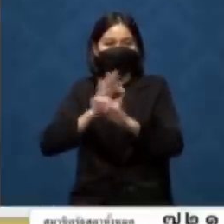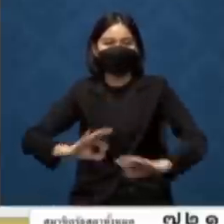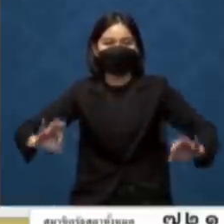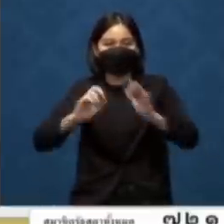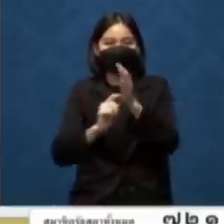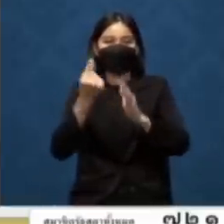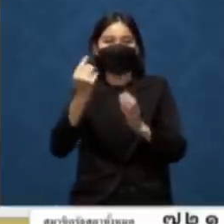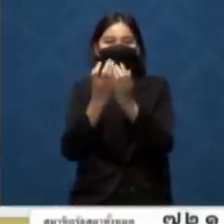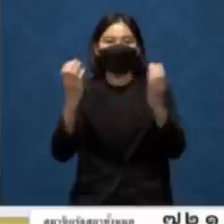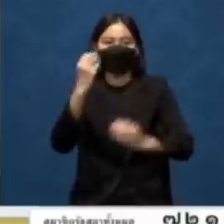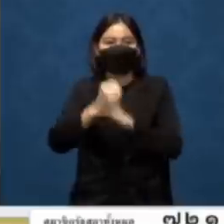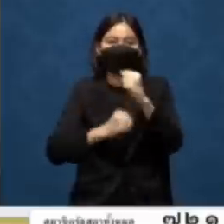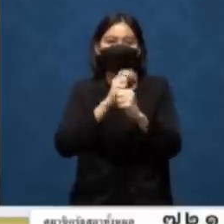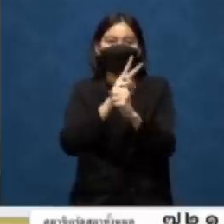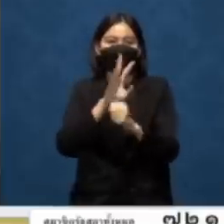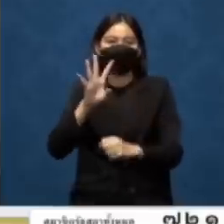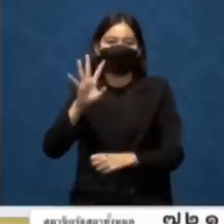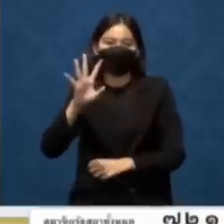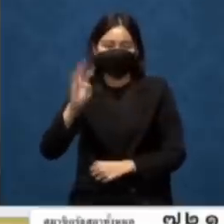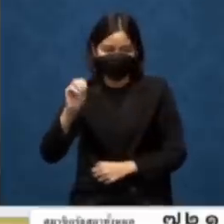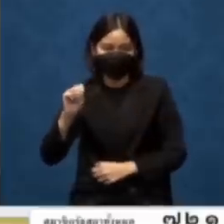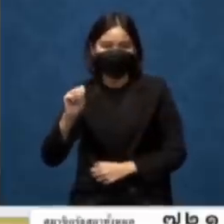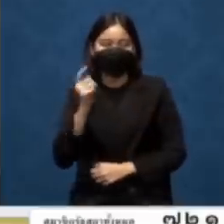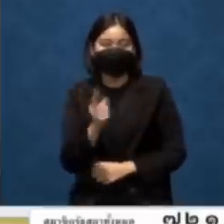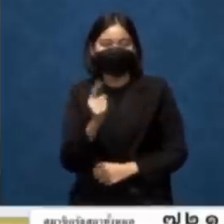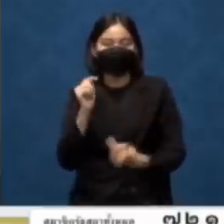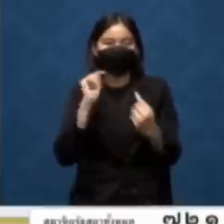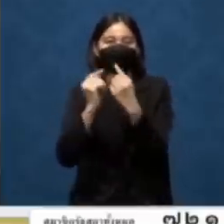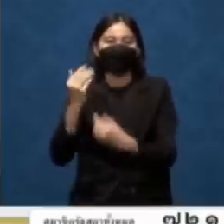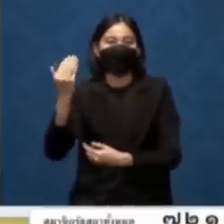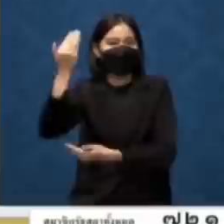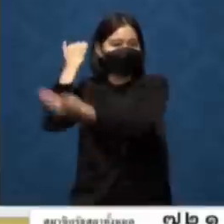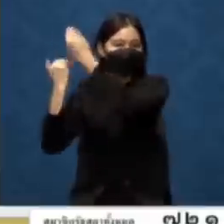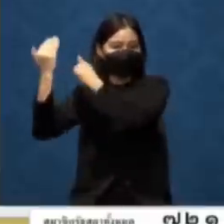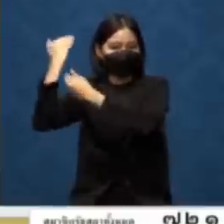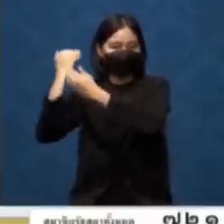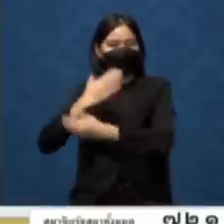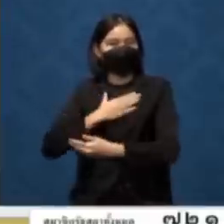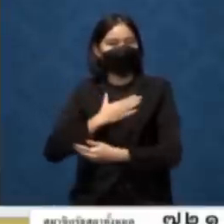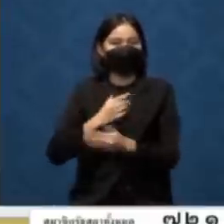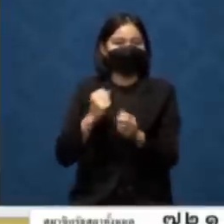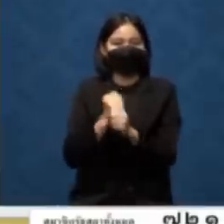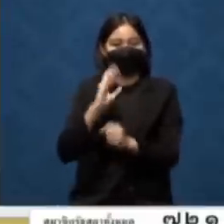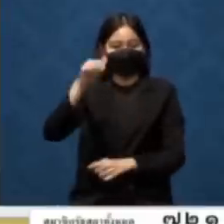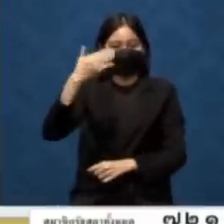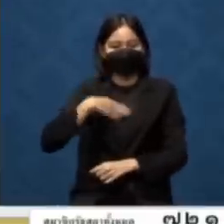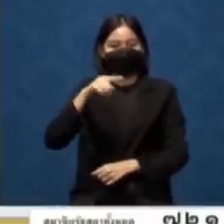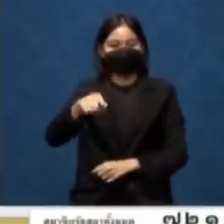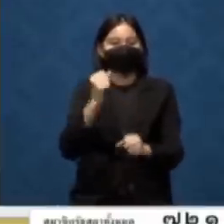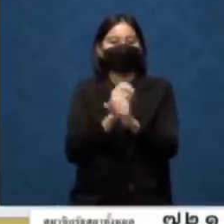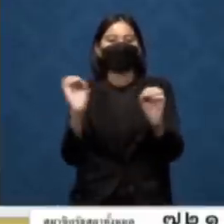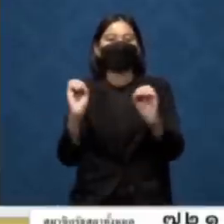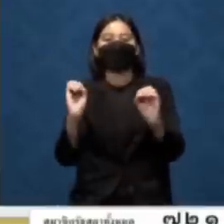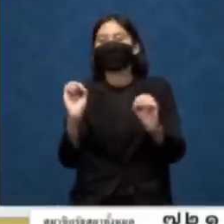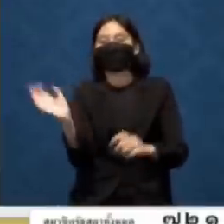นี้เปขอเทศจิทปวัตศาตครัโดยผมไม่จเปจะตองมาบอกวาผมทำก่อนท่านทำที่หงทไม่เคยทำแตข้อ